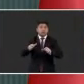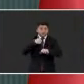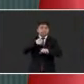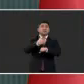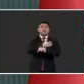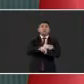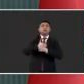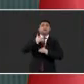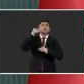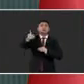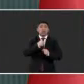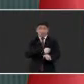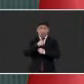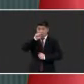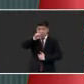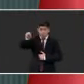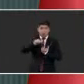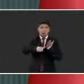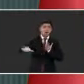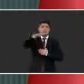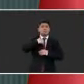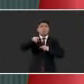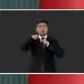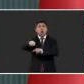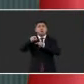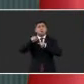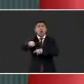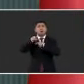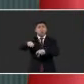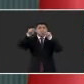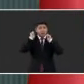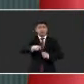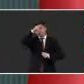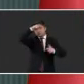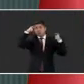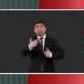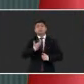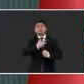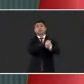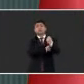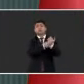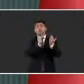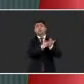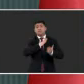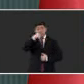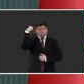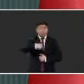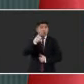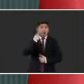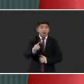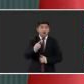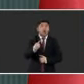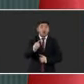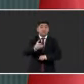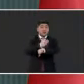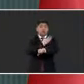dışındaki terör örgütlerini de adım adım takip eden bir Türkiye var. Bugün artık